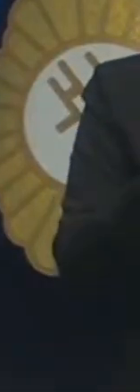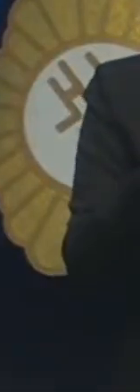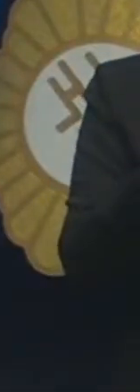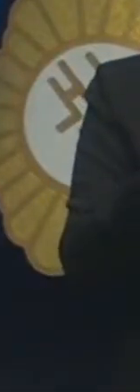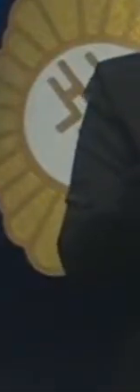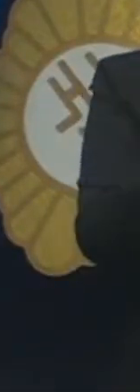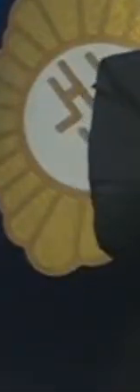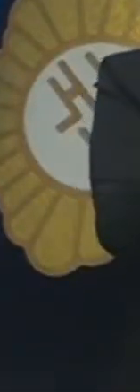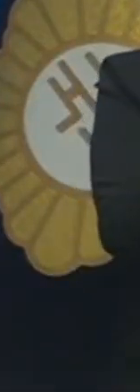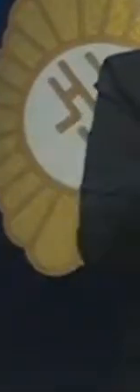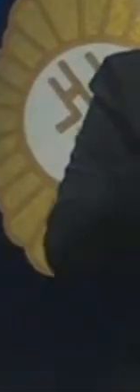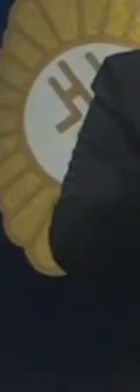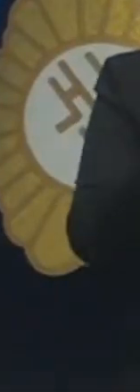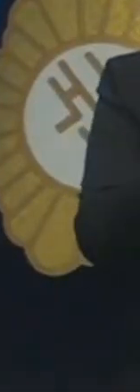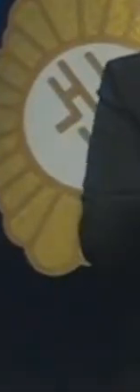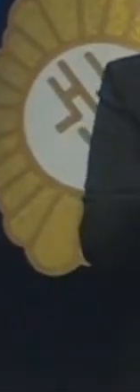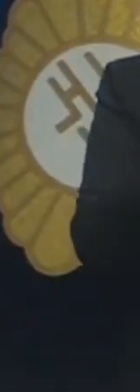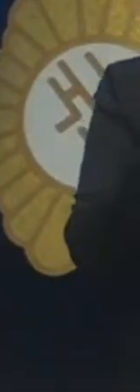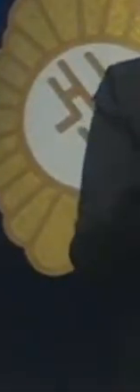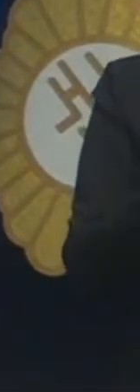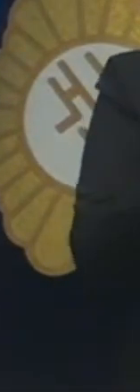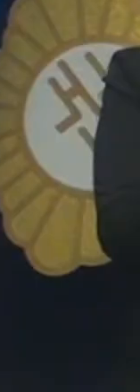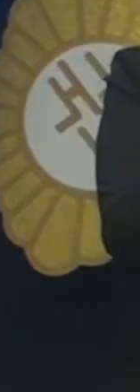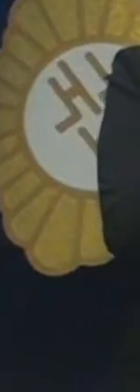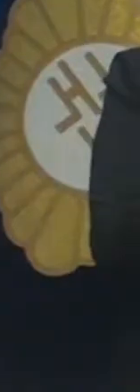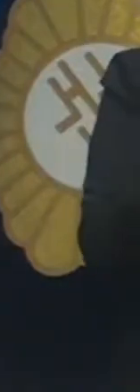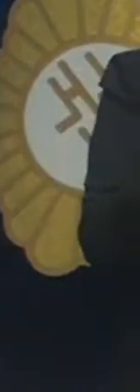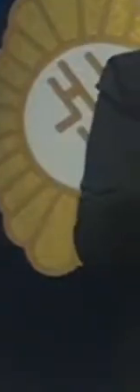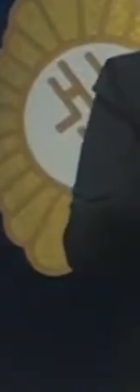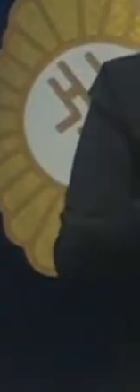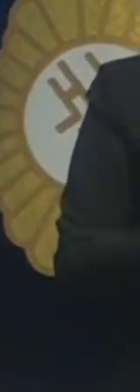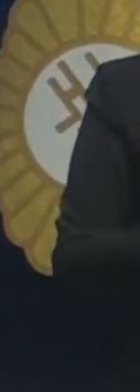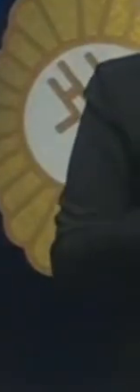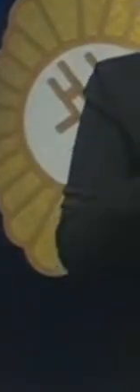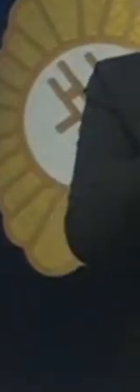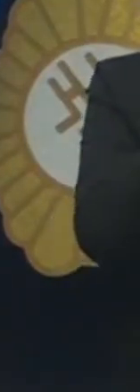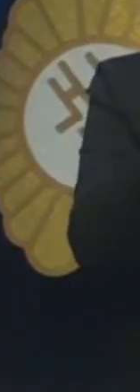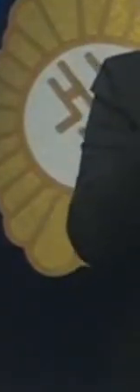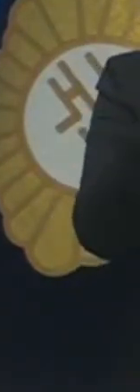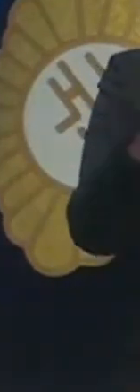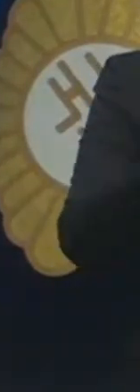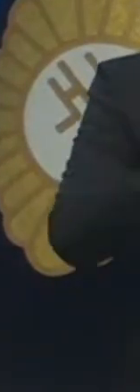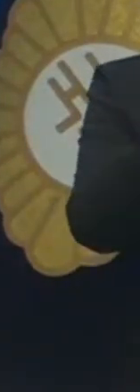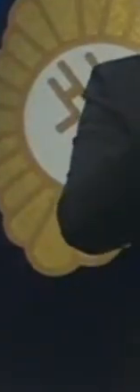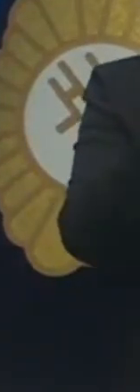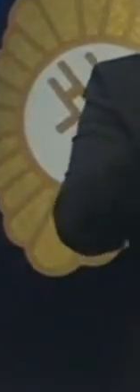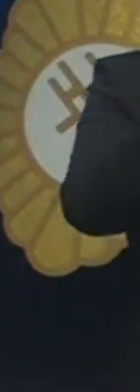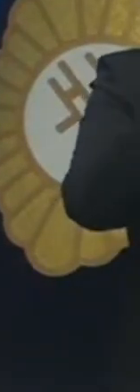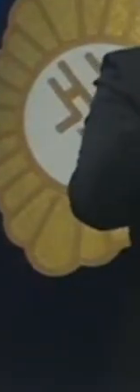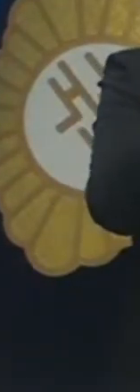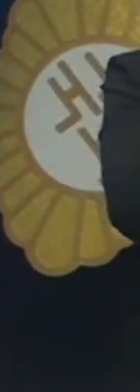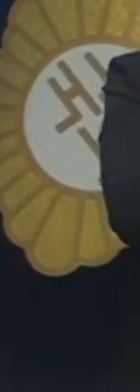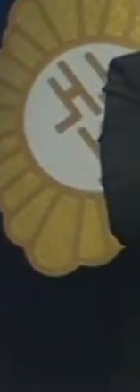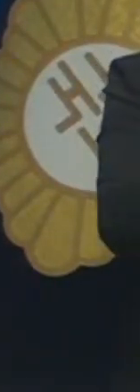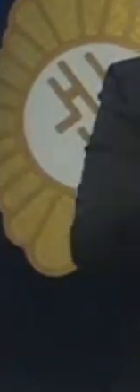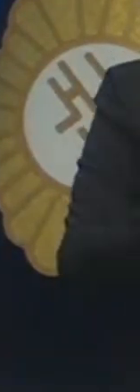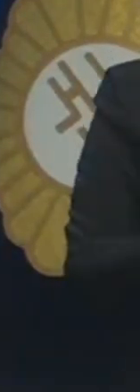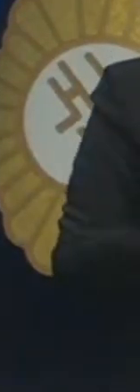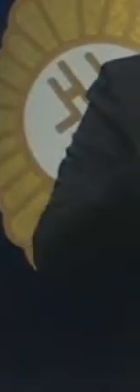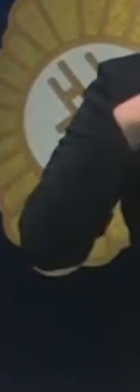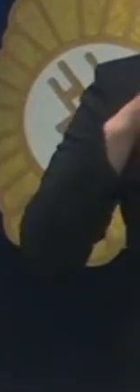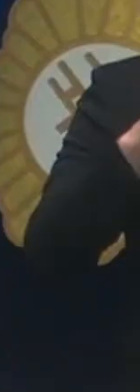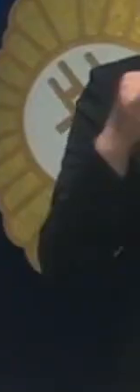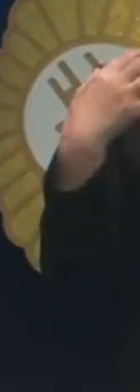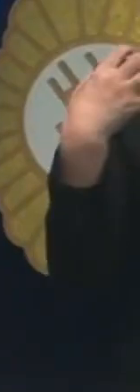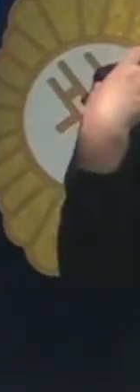합니다. 청문회를 통해서 MBK 대국민 사기극의 실체를 낱낱이 밝혀내고 김병주 회장과 경영진의